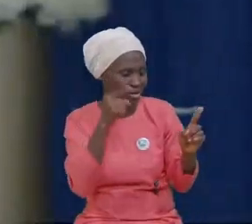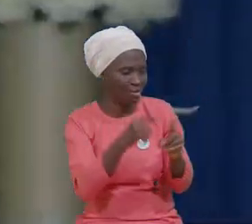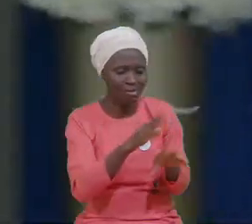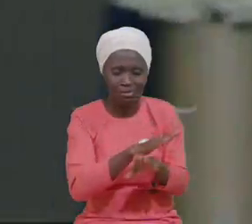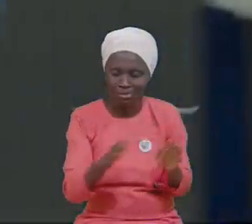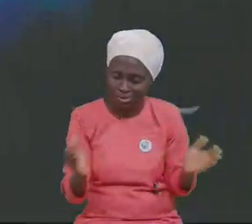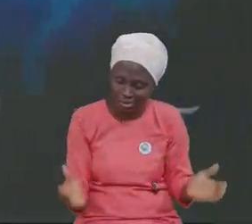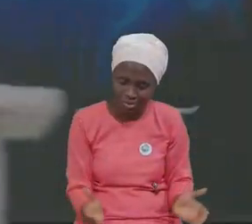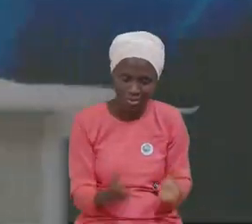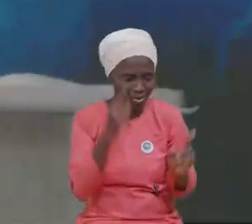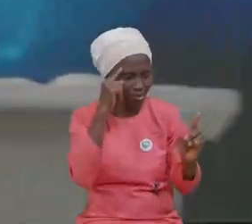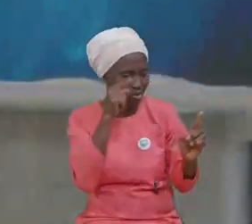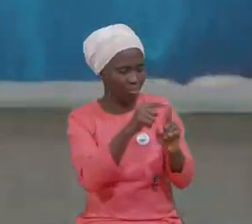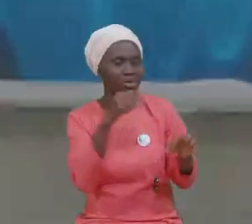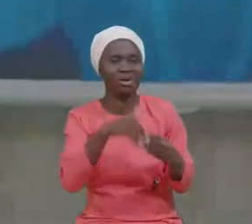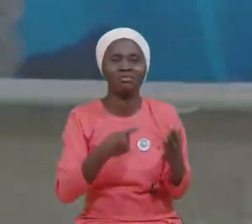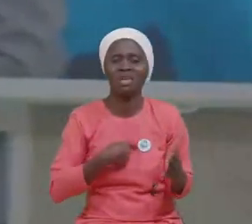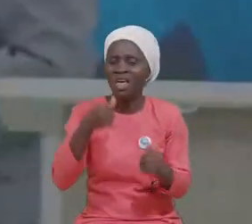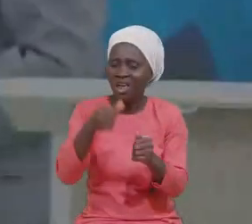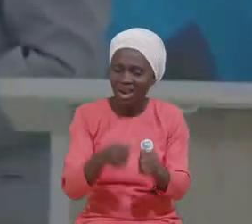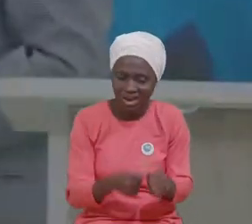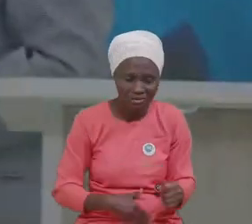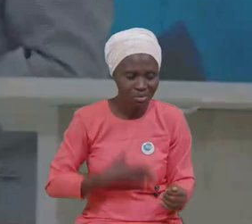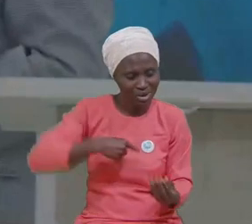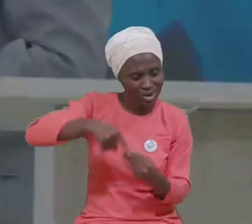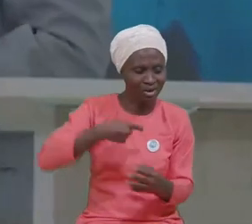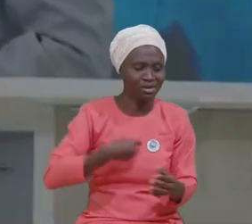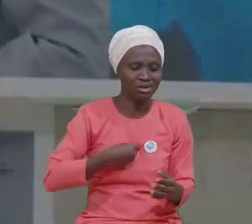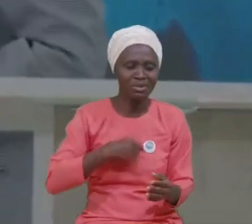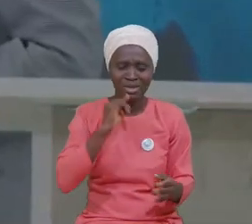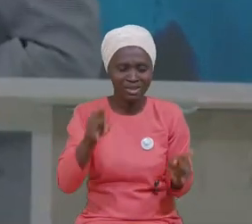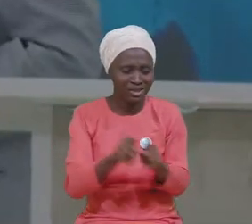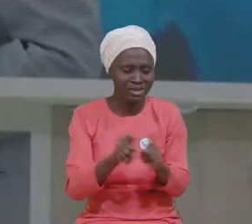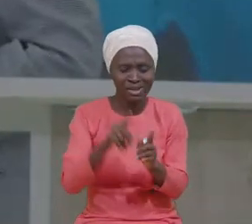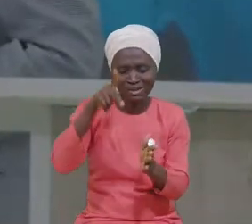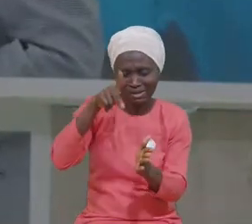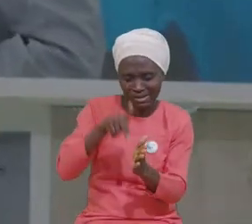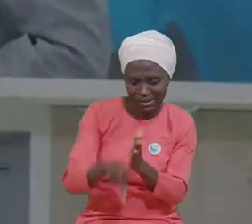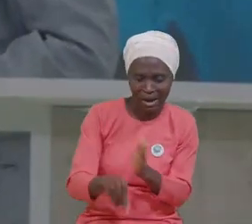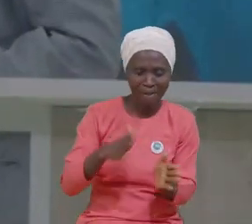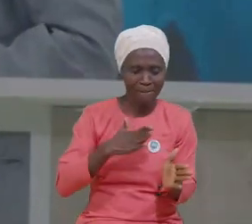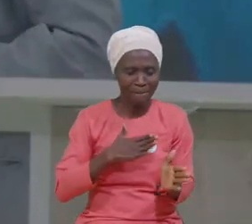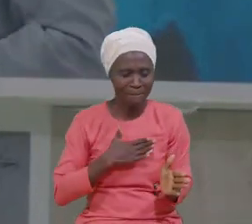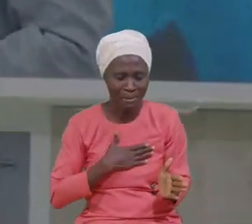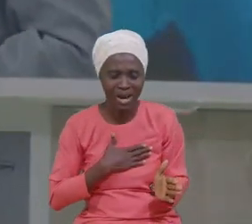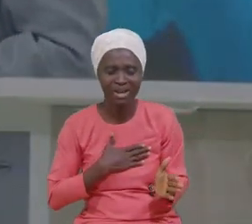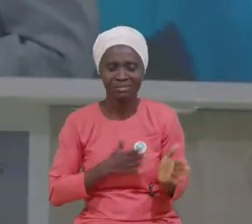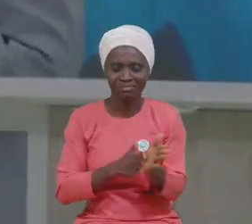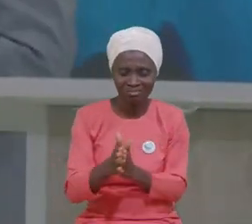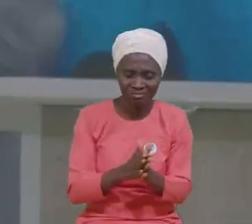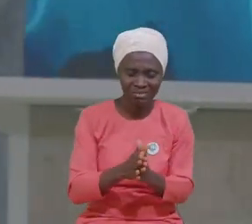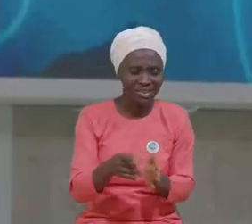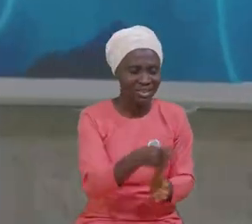de moi, voici ce qu'ils ont fait. Ils ont tué mon aspiration. Ils